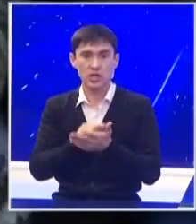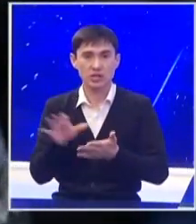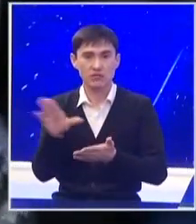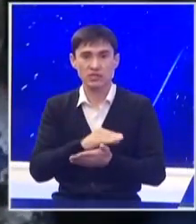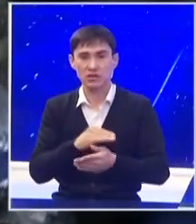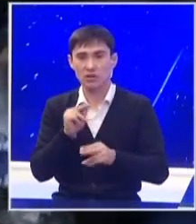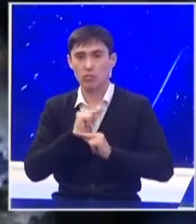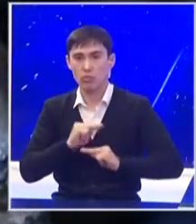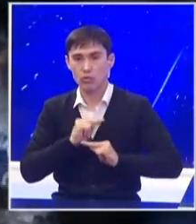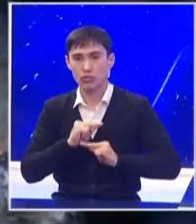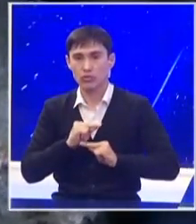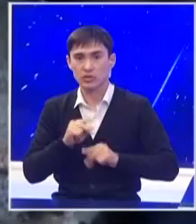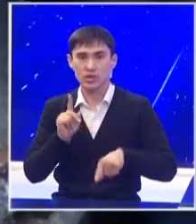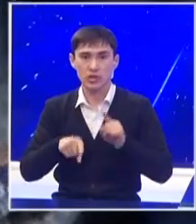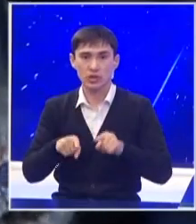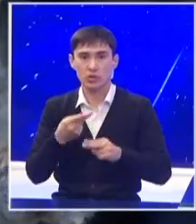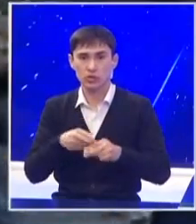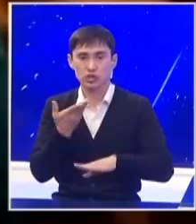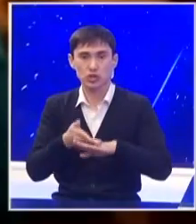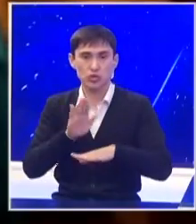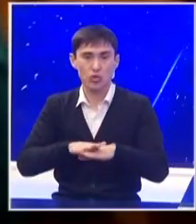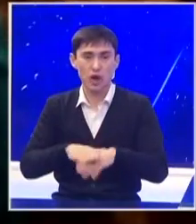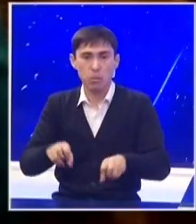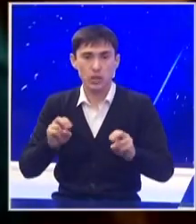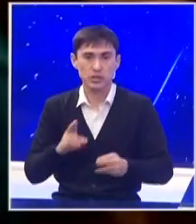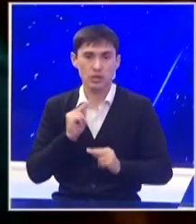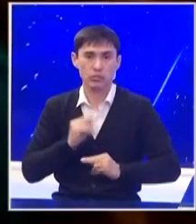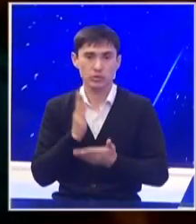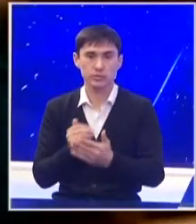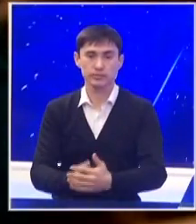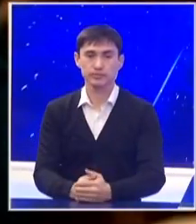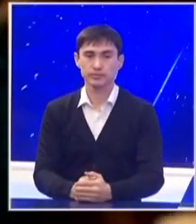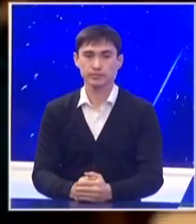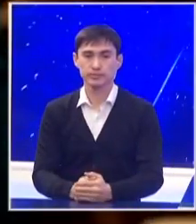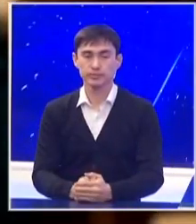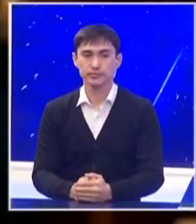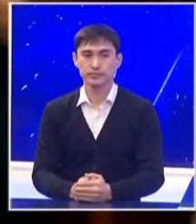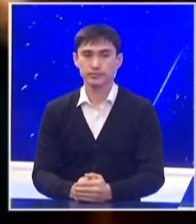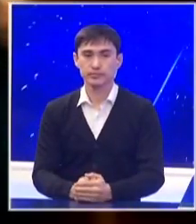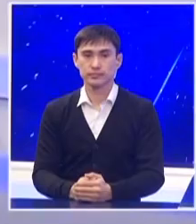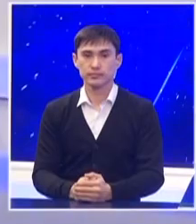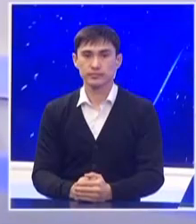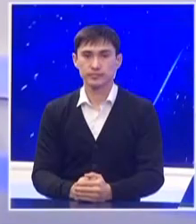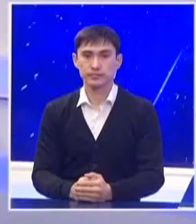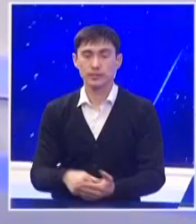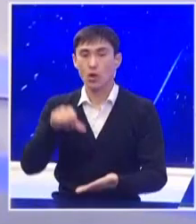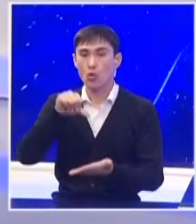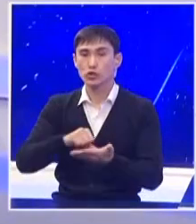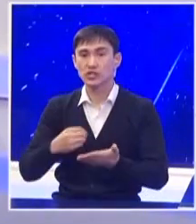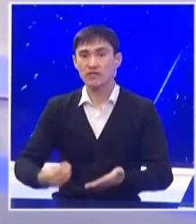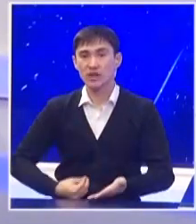всякого рода работе, нередко очень тяжелой и даже опасной.